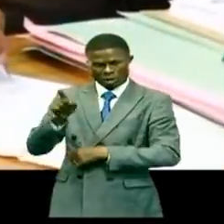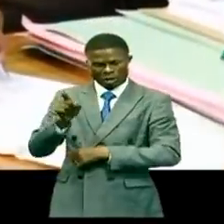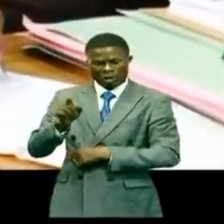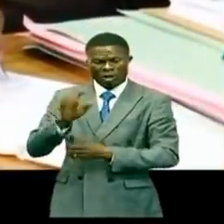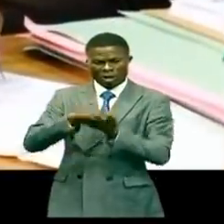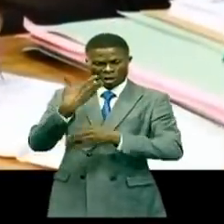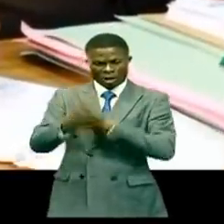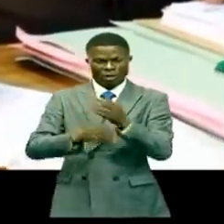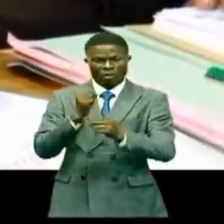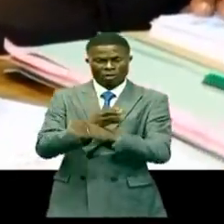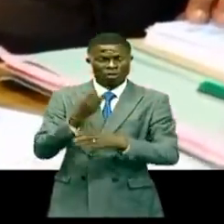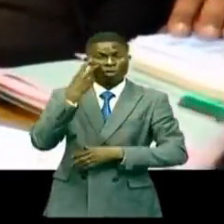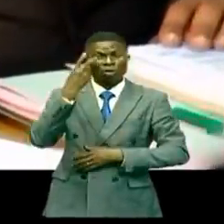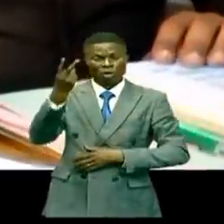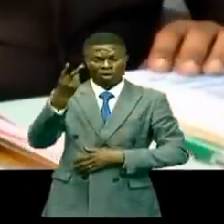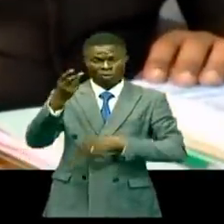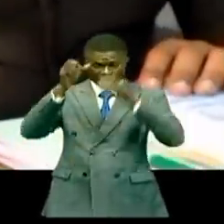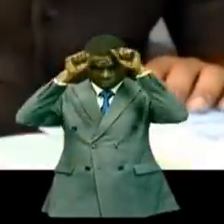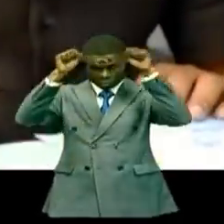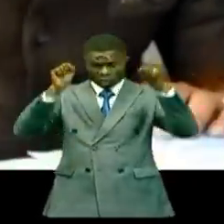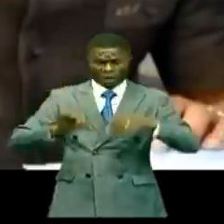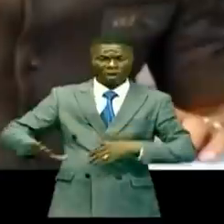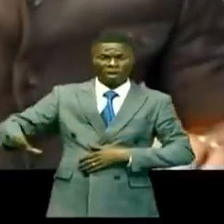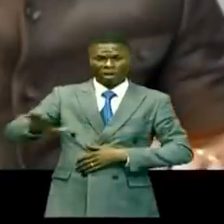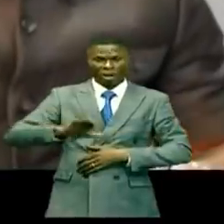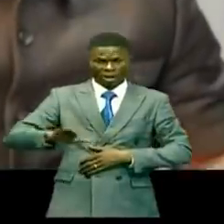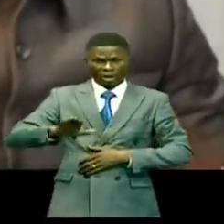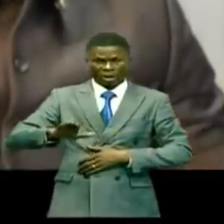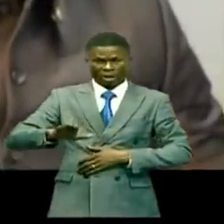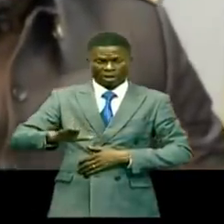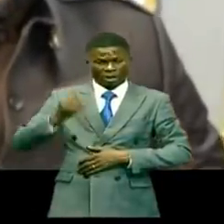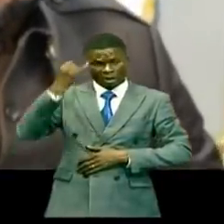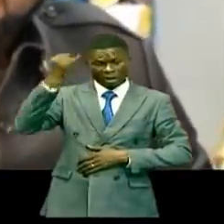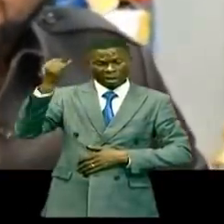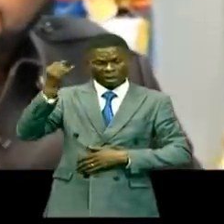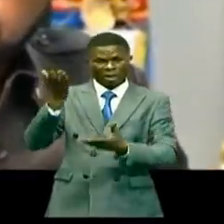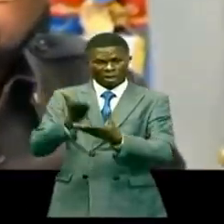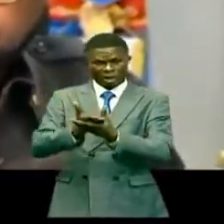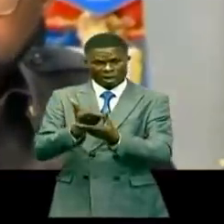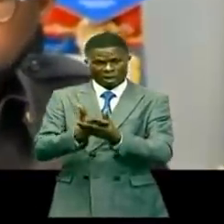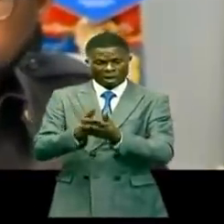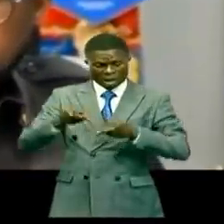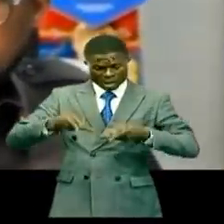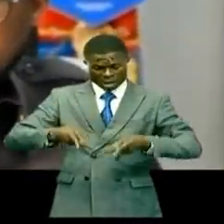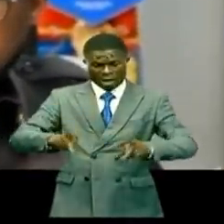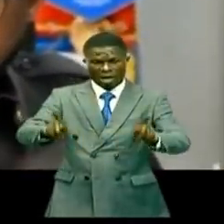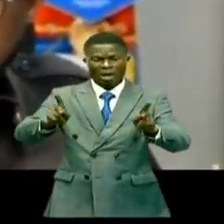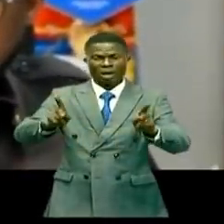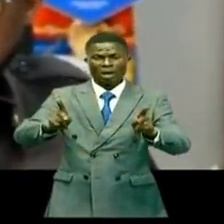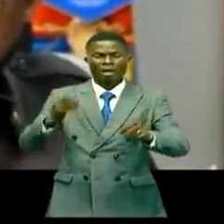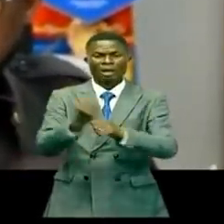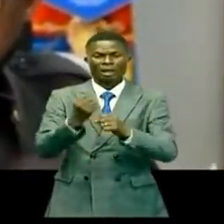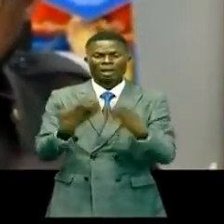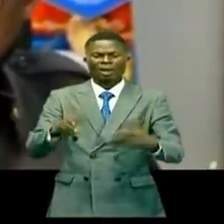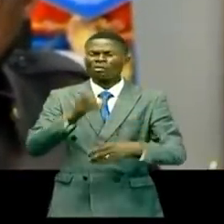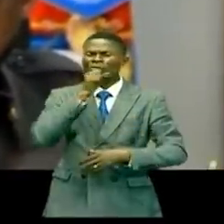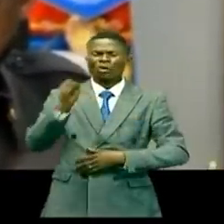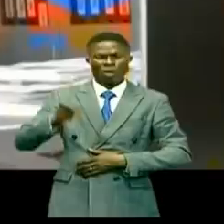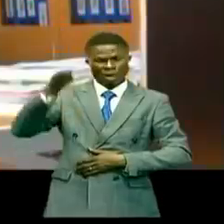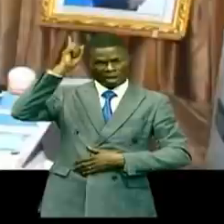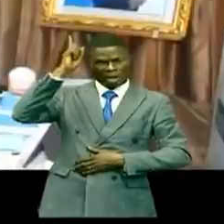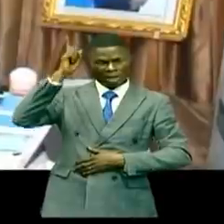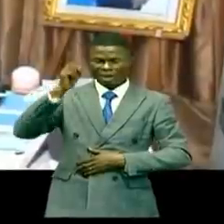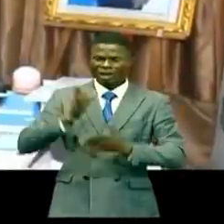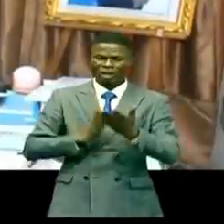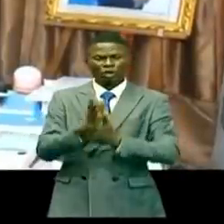concrétiser la vision du président de la République. Cet arsenal juridique promeut le passage d'un artisanat archaïque, informel